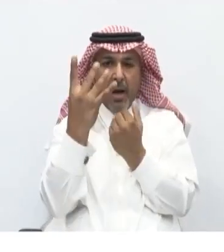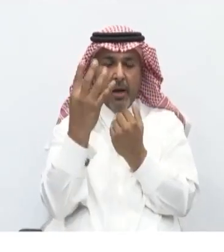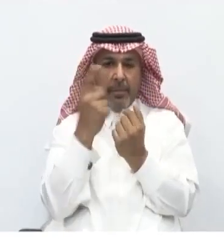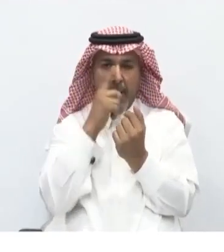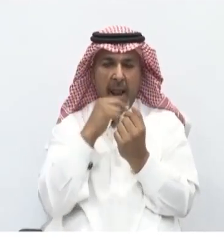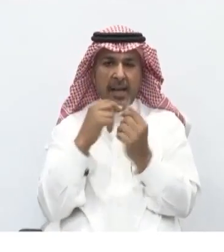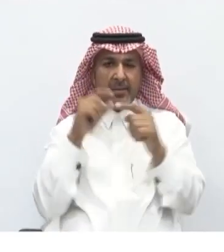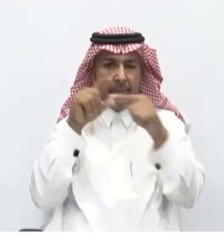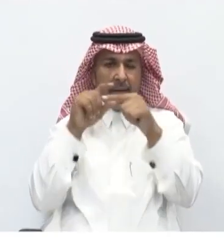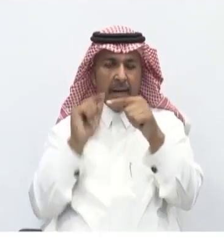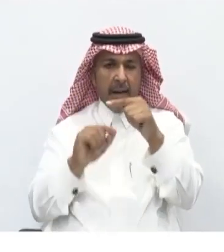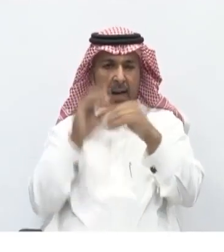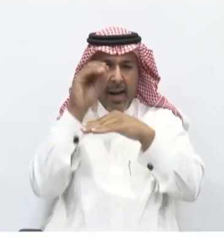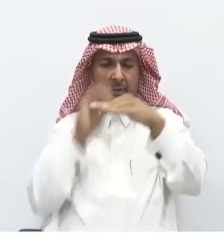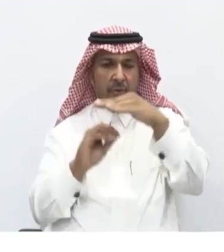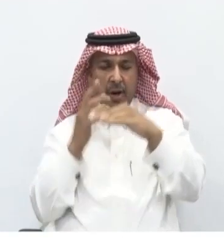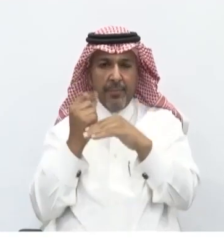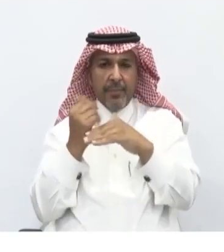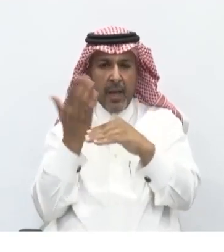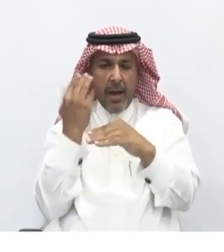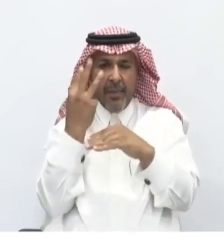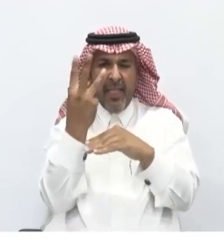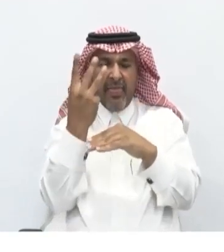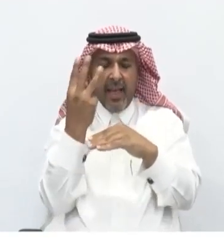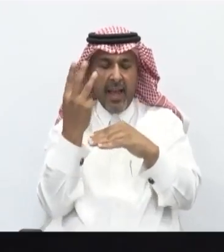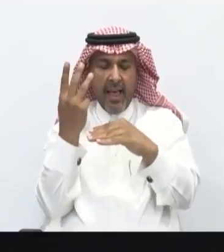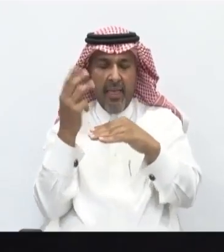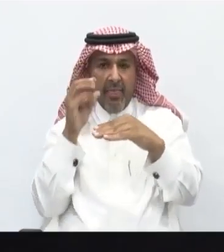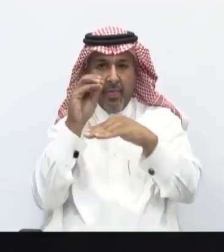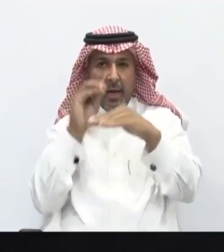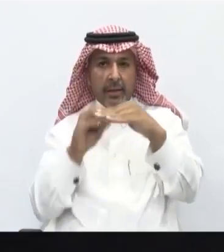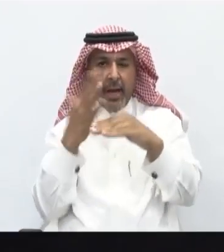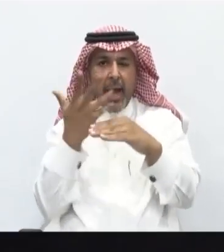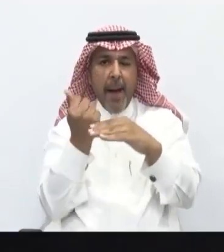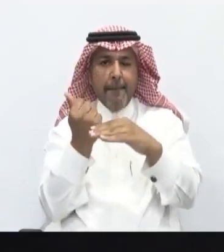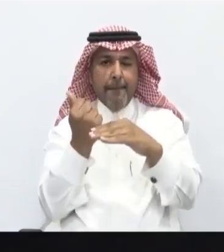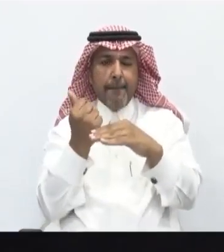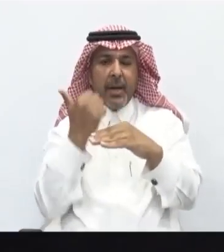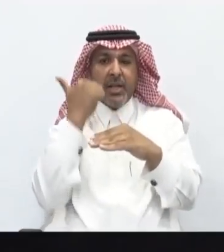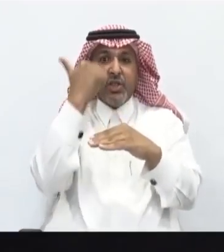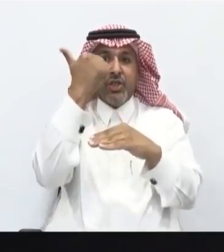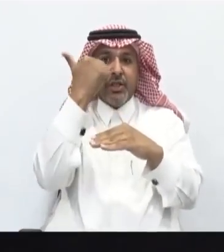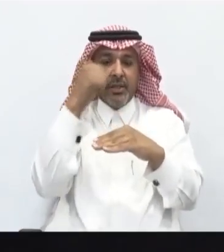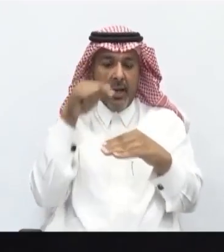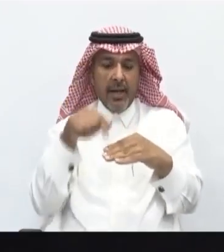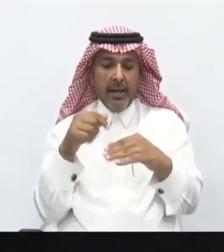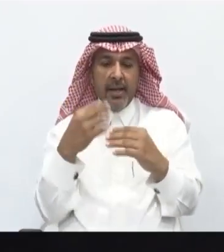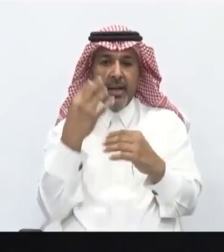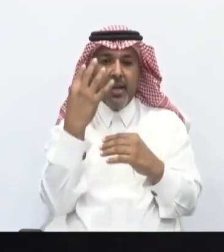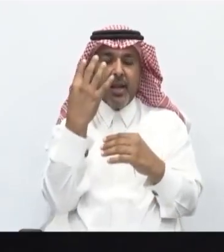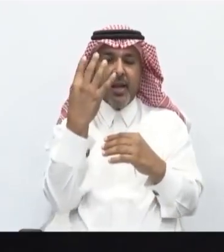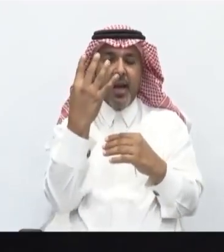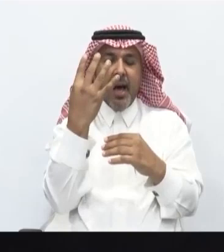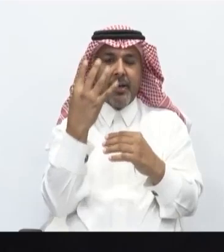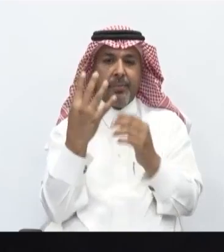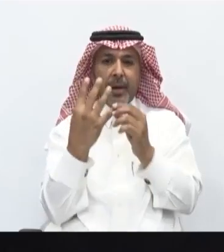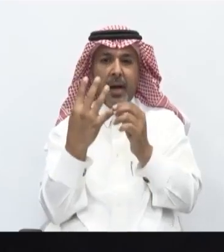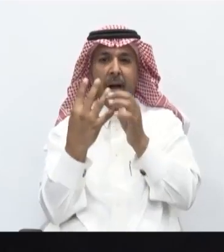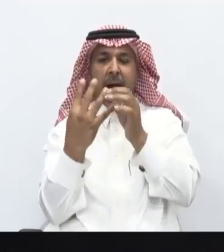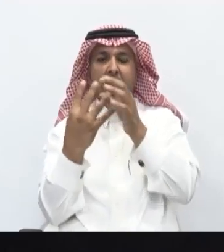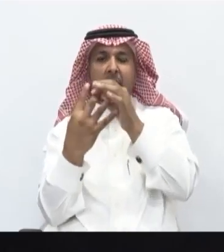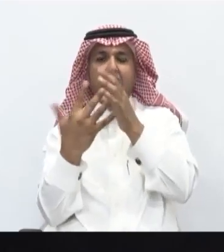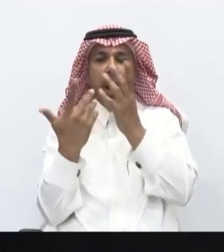هنا قبل قليل كانت ثلاث مواد ثنتان متفاعله وواحد ناتجه فاعطاني السته الان استخرج كم